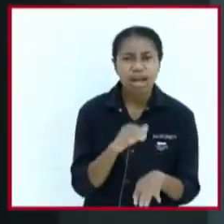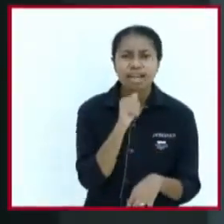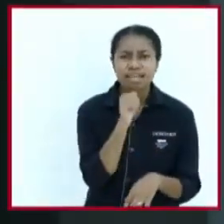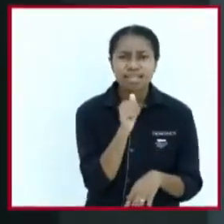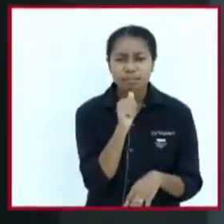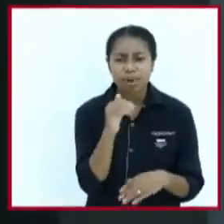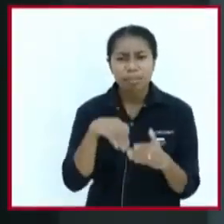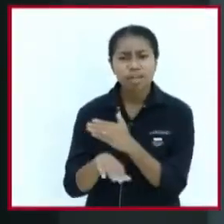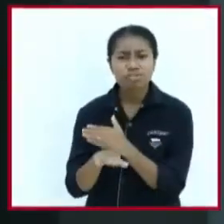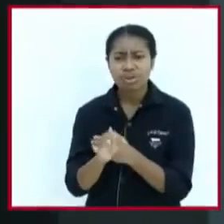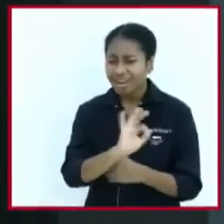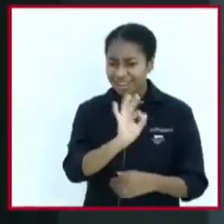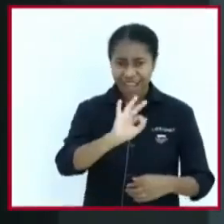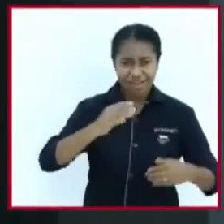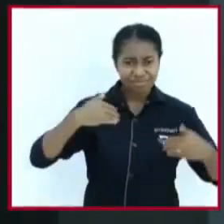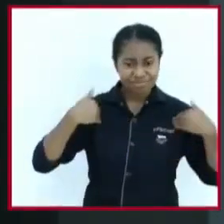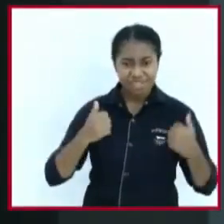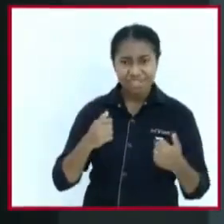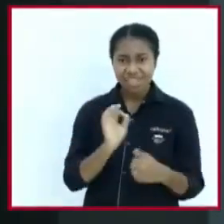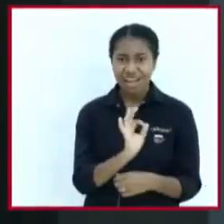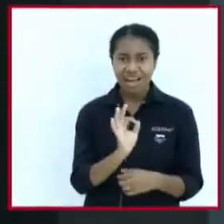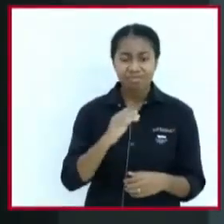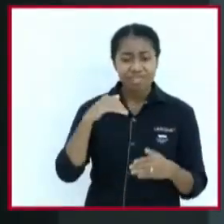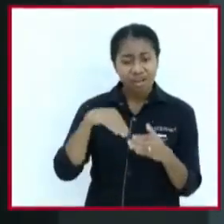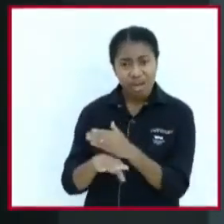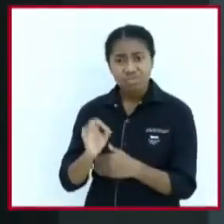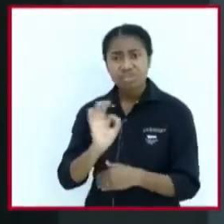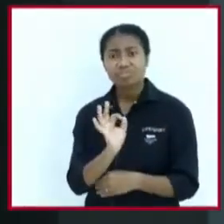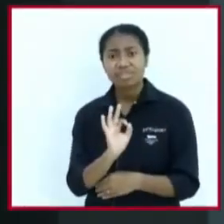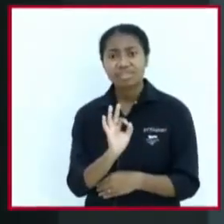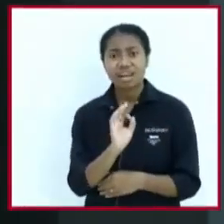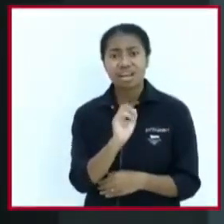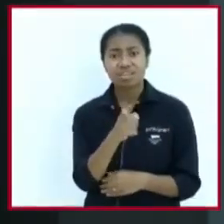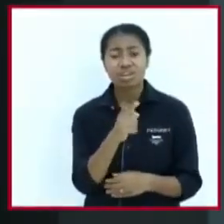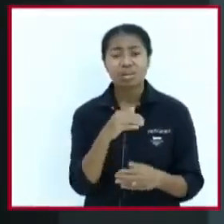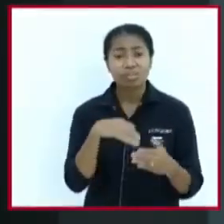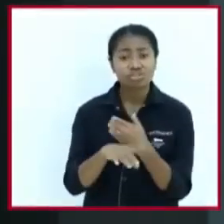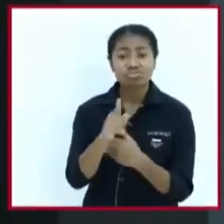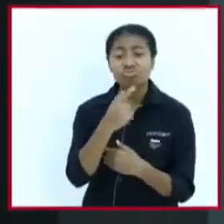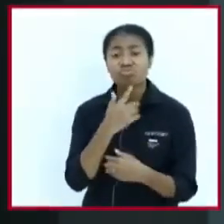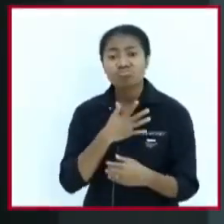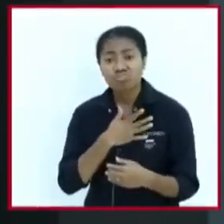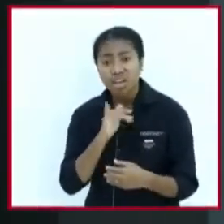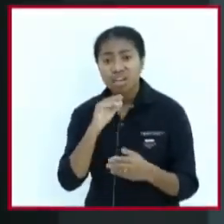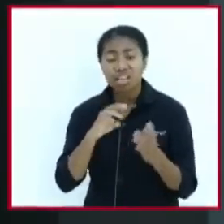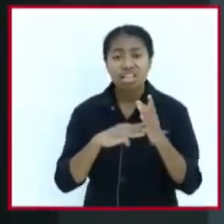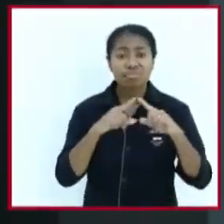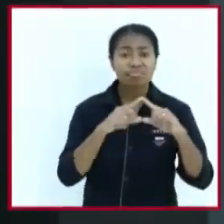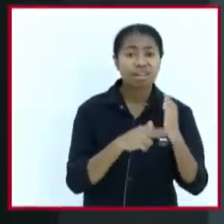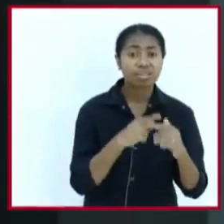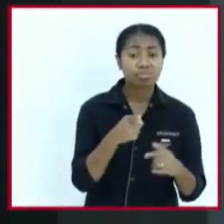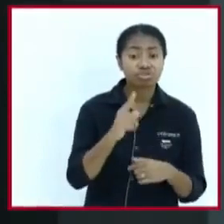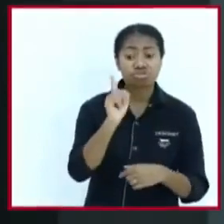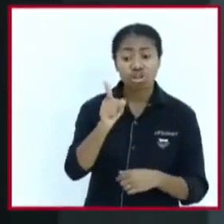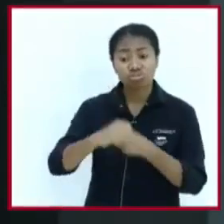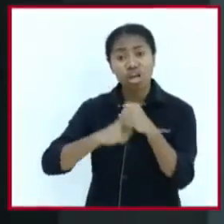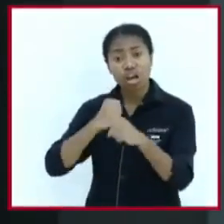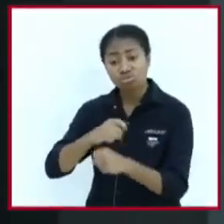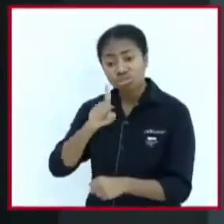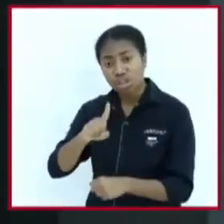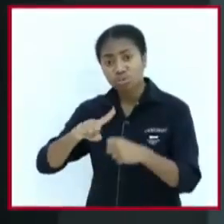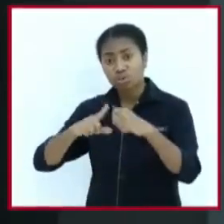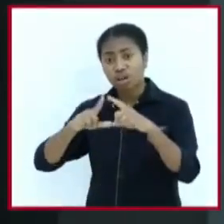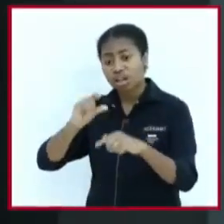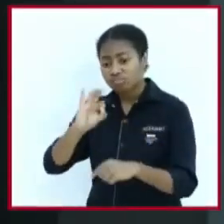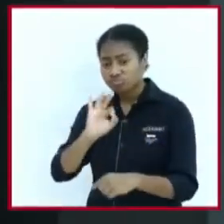masuk enggak ada bisa masuk yang bisa masuk ke sana cuma imam besar itu pun satu tahun satu kali Selain itu